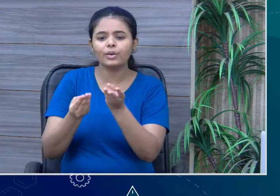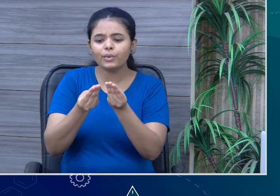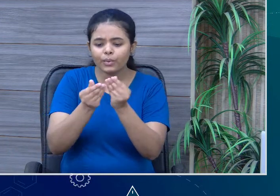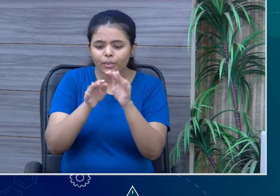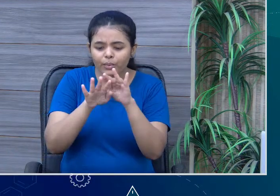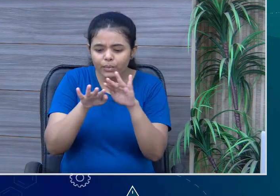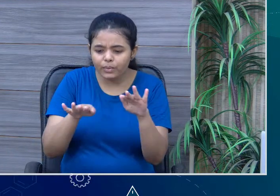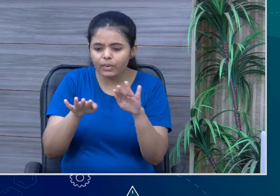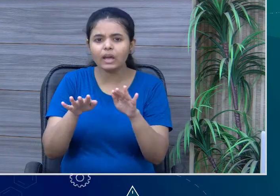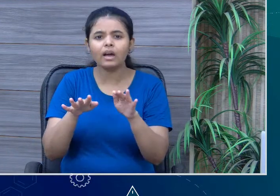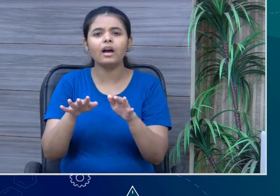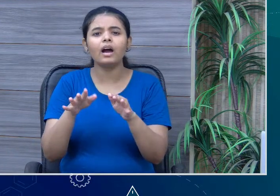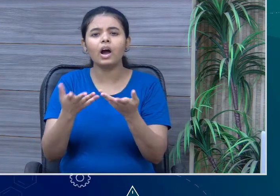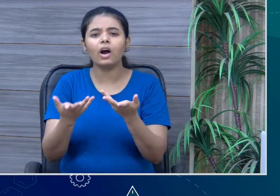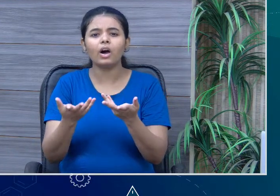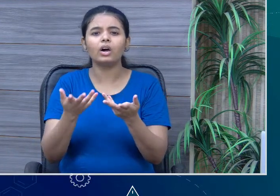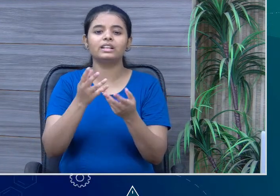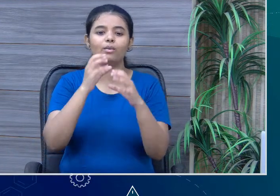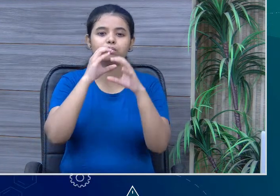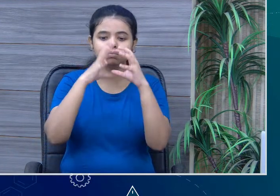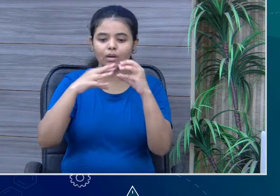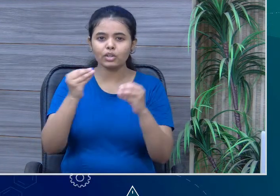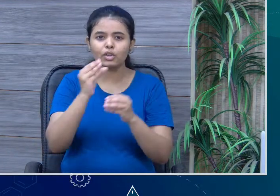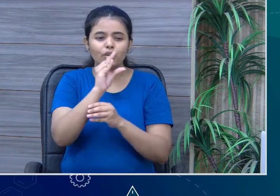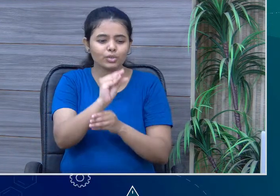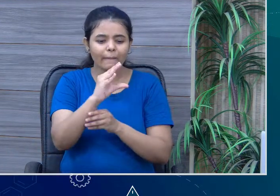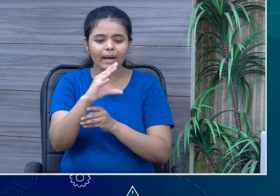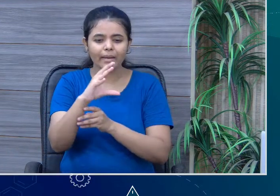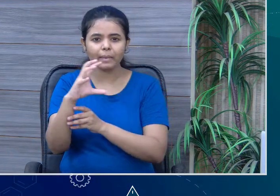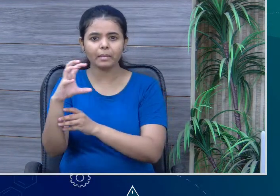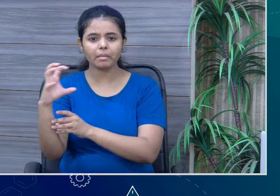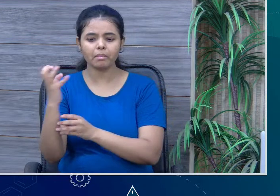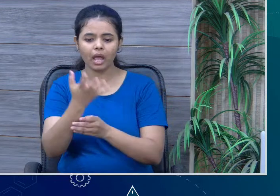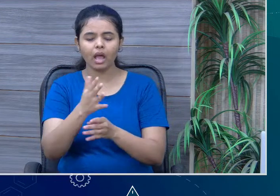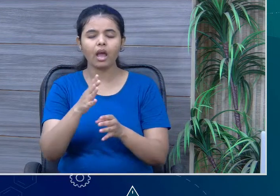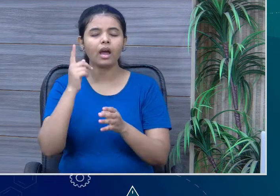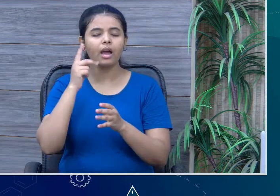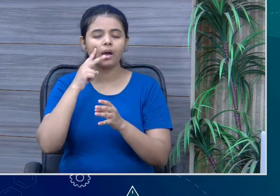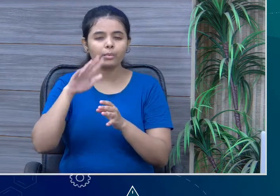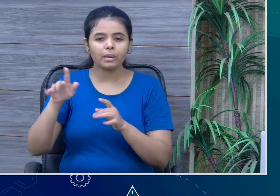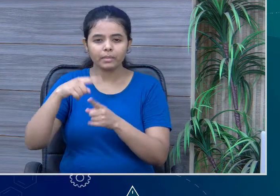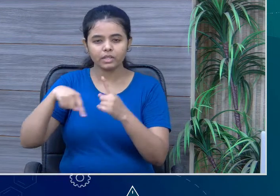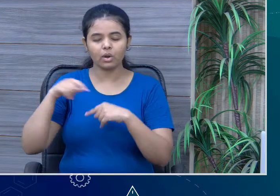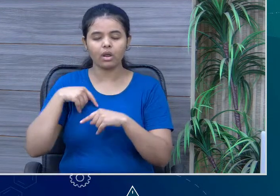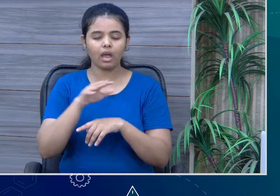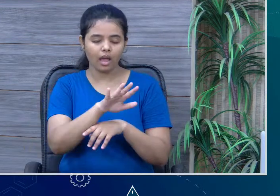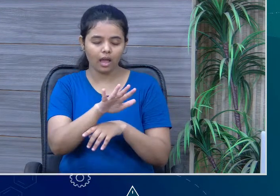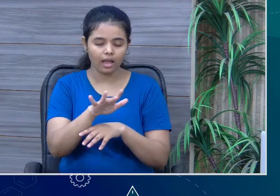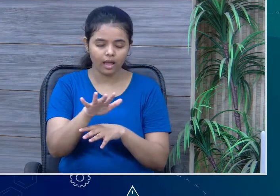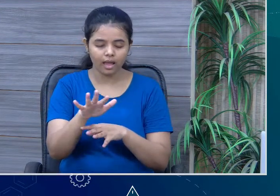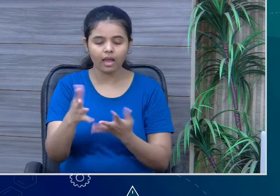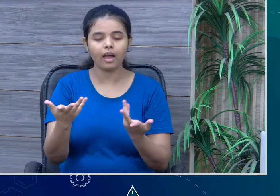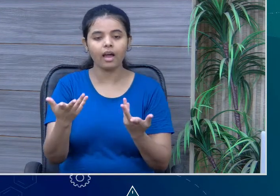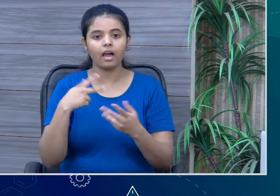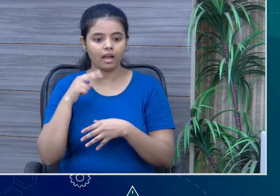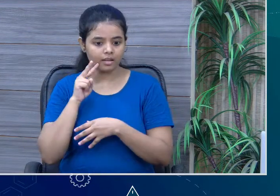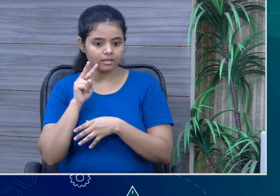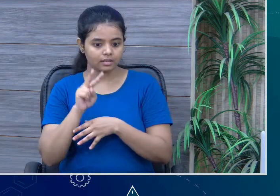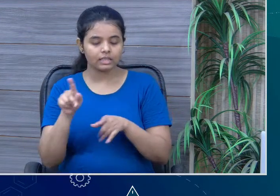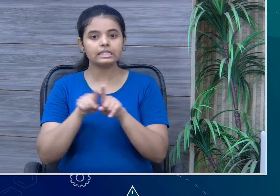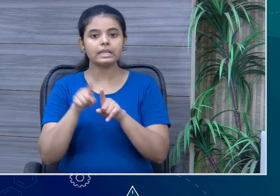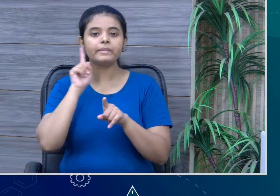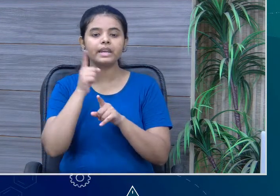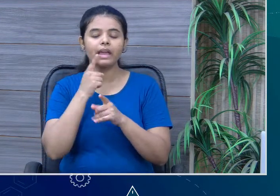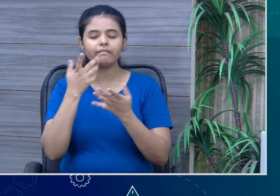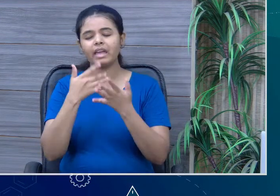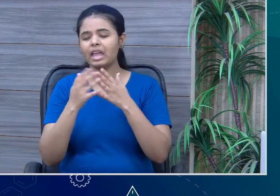sand can be there, the shells, different type of shells can be put on, जिसको वो touch करके feel करके हमारे बच्चे उसको एक inclusive